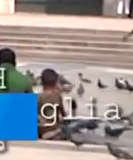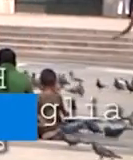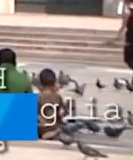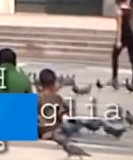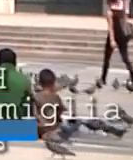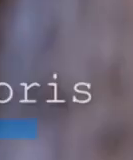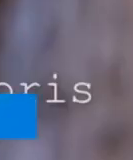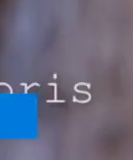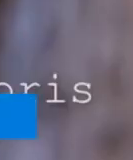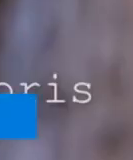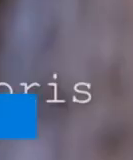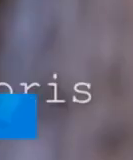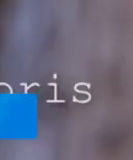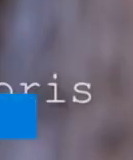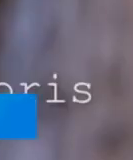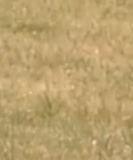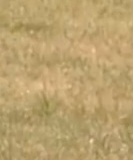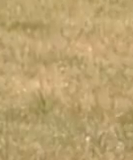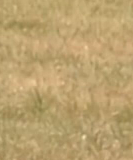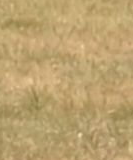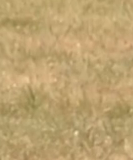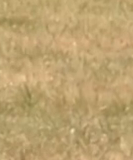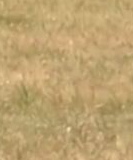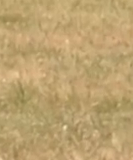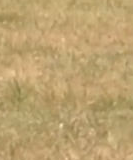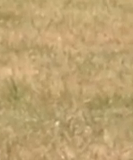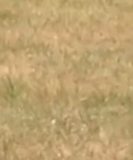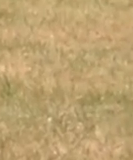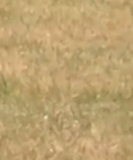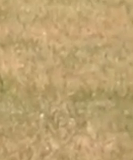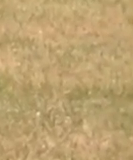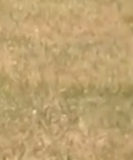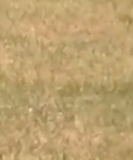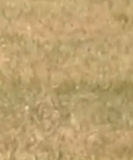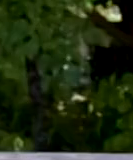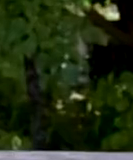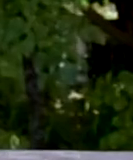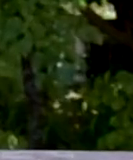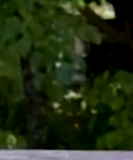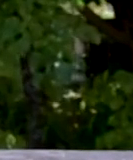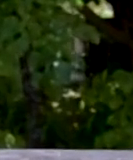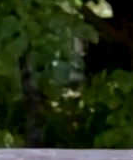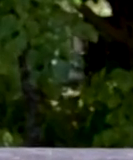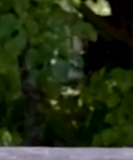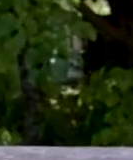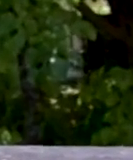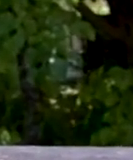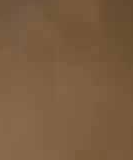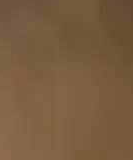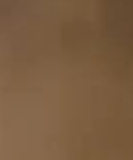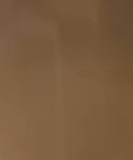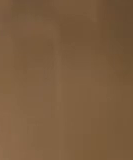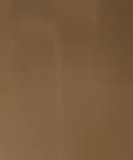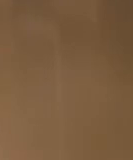i giorni alla messa. Quello che Carlo diceva lo viveva veramente, era la testimonianza della sua esperienza diretta di cristiano,